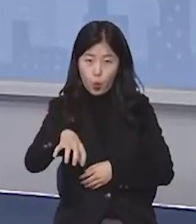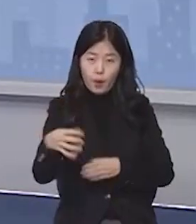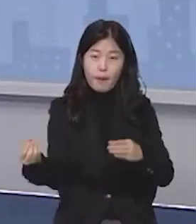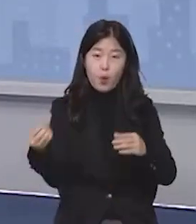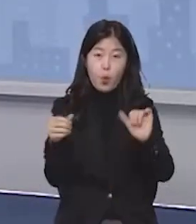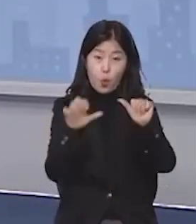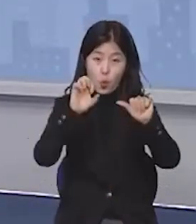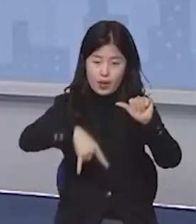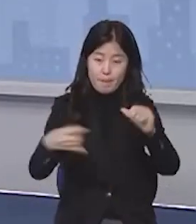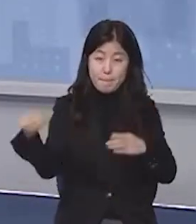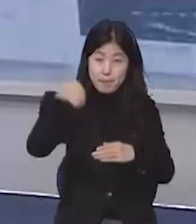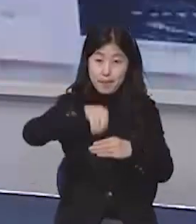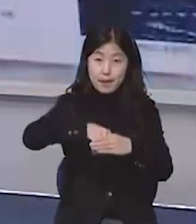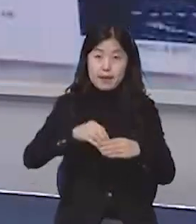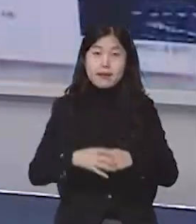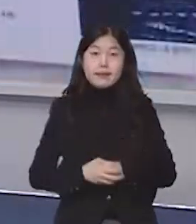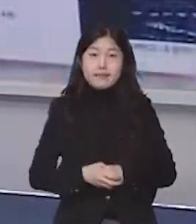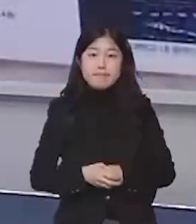포함됐습니다